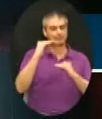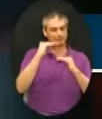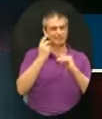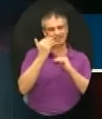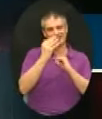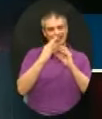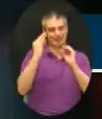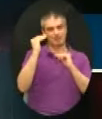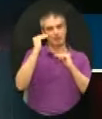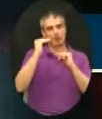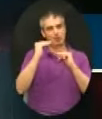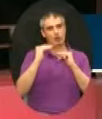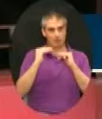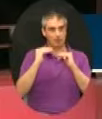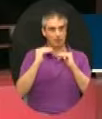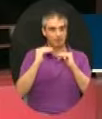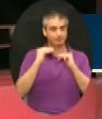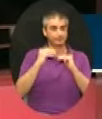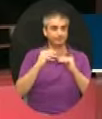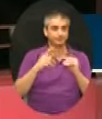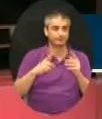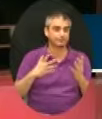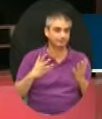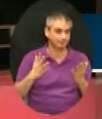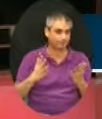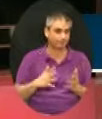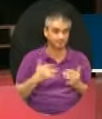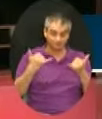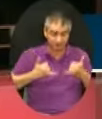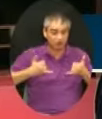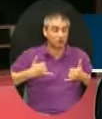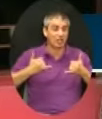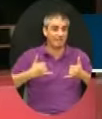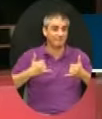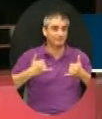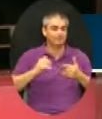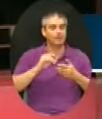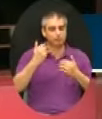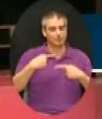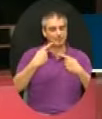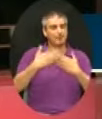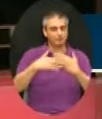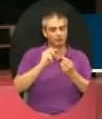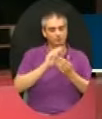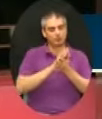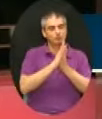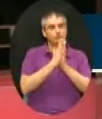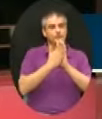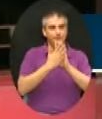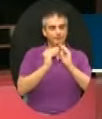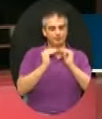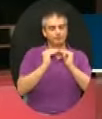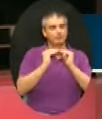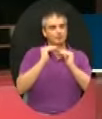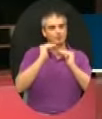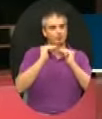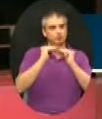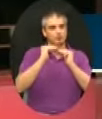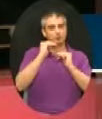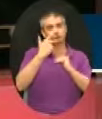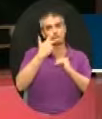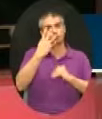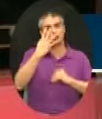קצת לפני כך. נכון. עכשיו המגמה בימים האחרונים התהפכה, והפער הממוצע הוא איפשהו בין